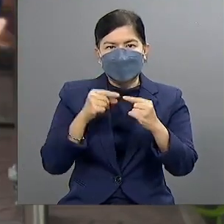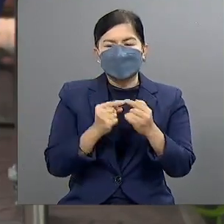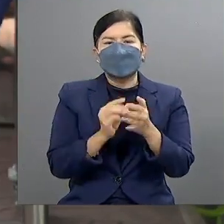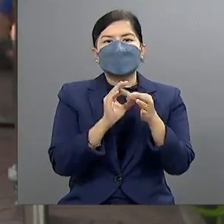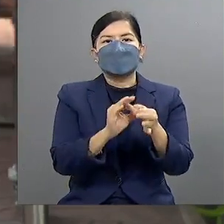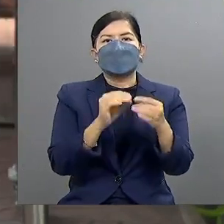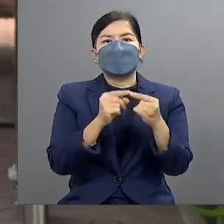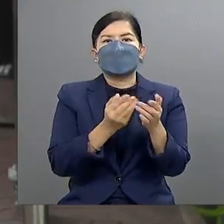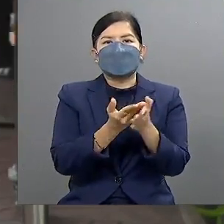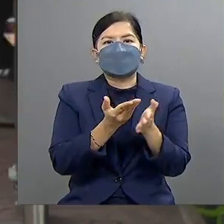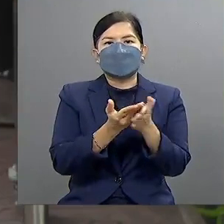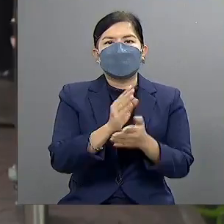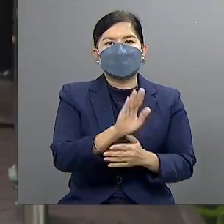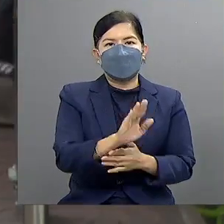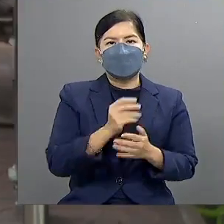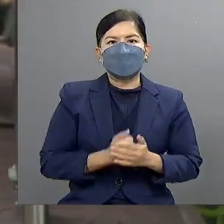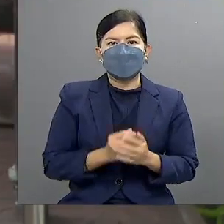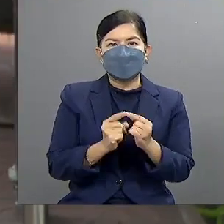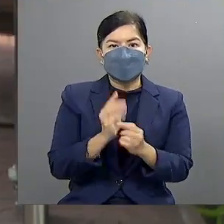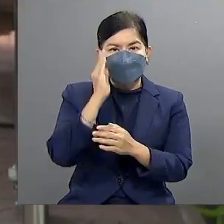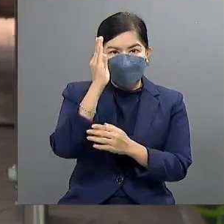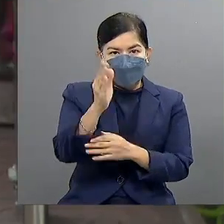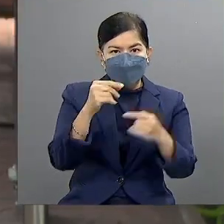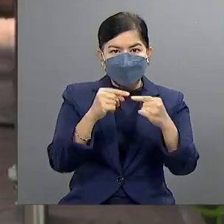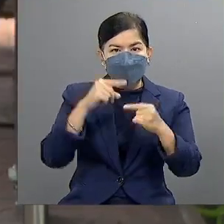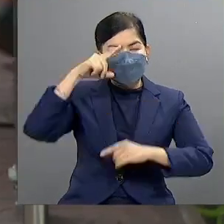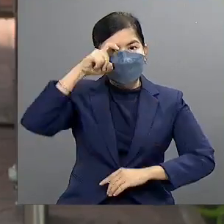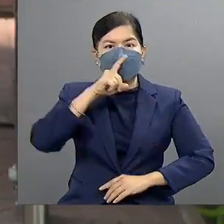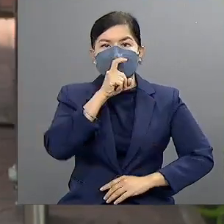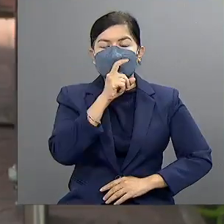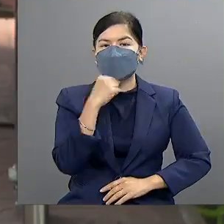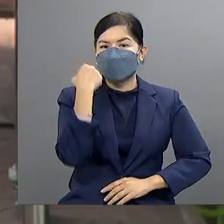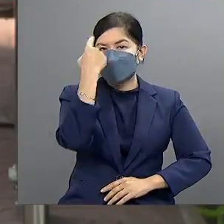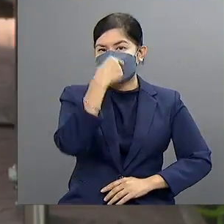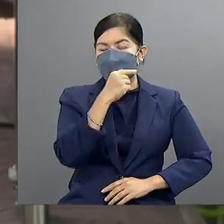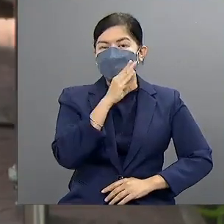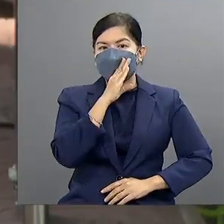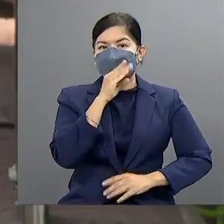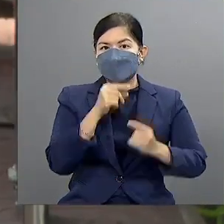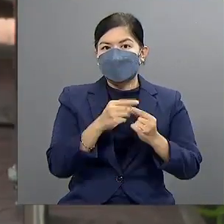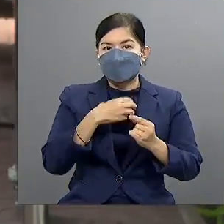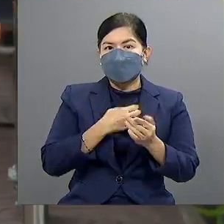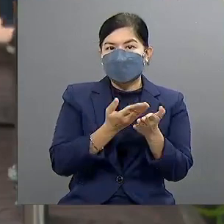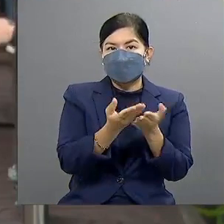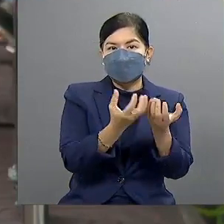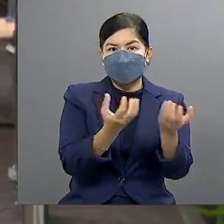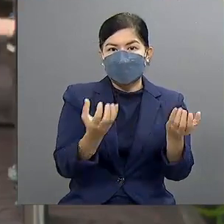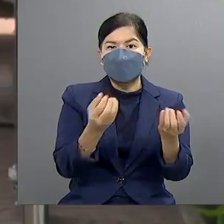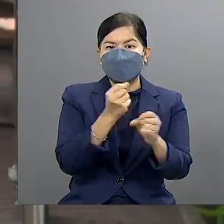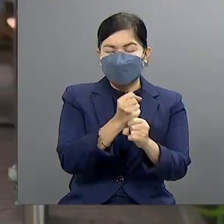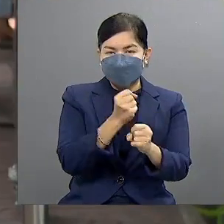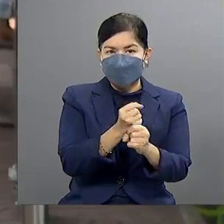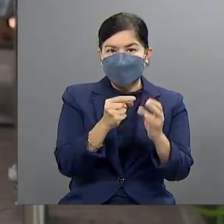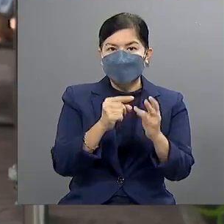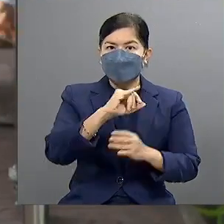ายนะคะส่วนวันพรุ่งนี้วันเสาร์อาทิตย์นะคะถ้าหากว่าใครสนใจจะมาซื้อวัตถุดิบเจหรือว่าอาหารปรุงสำเร็จเจมาที่นี่กัน